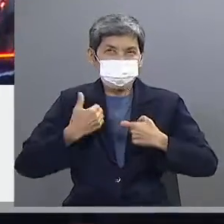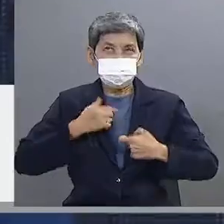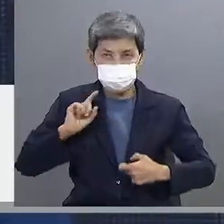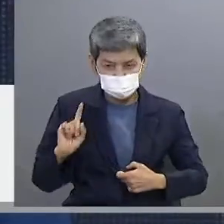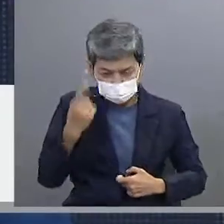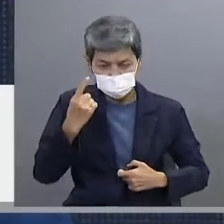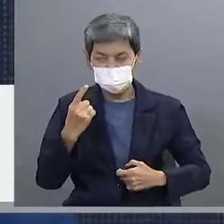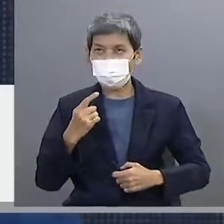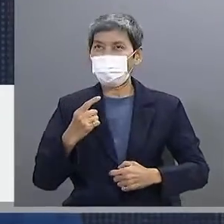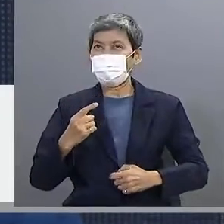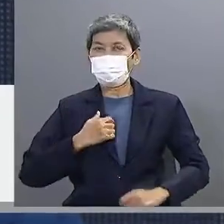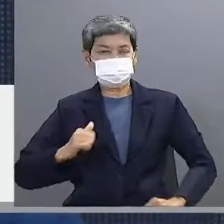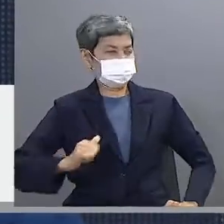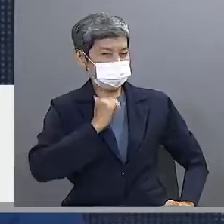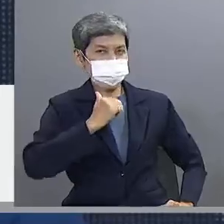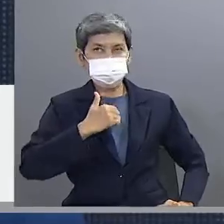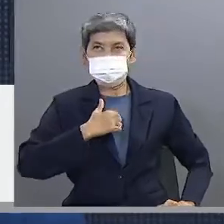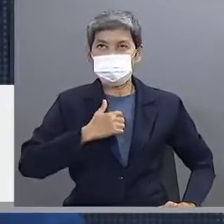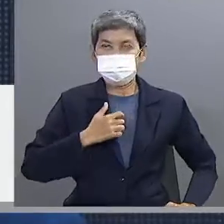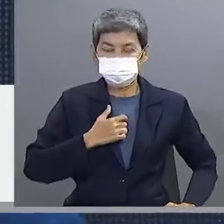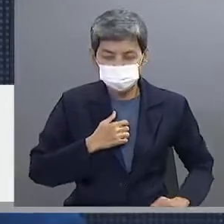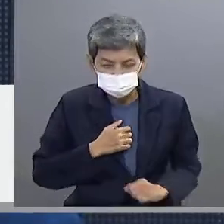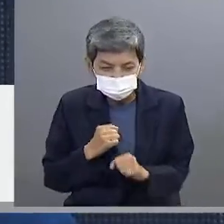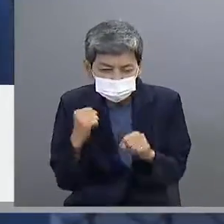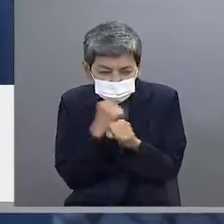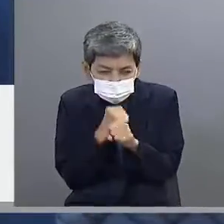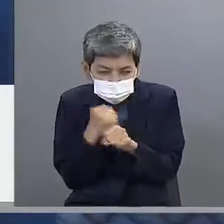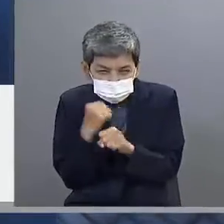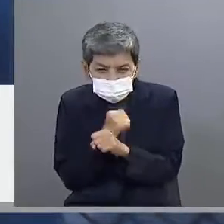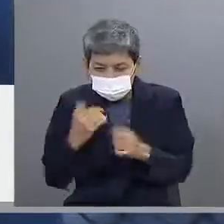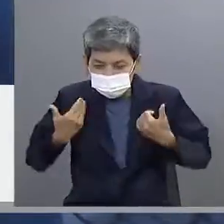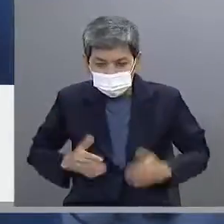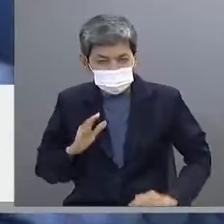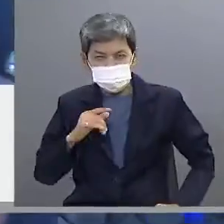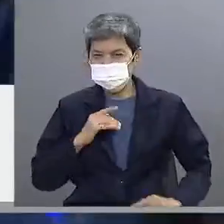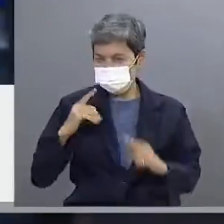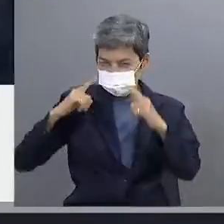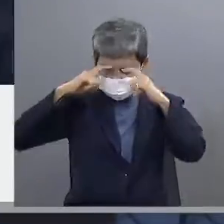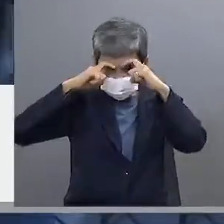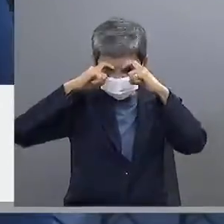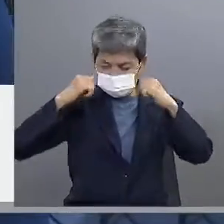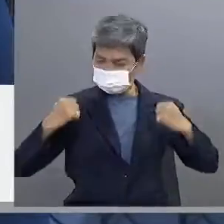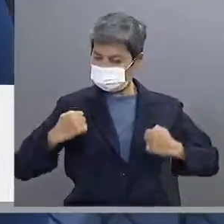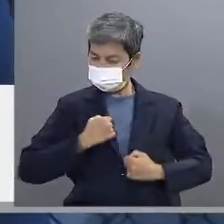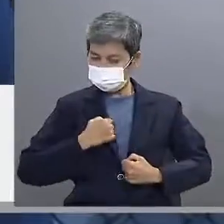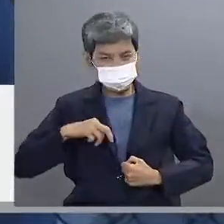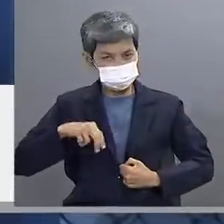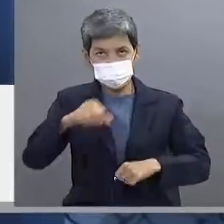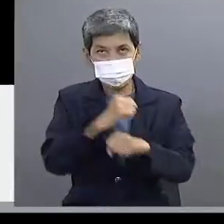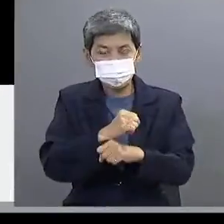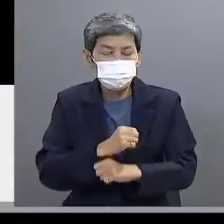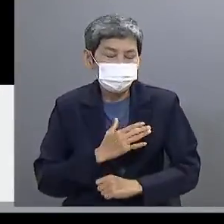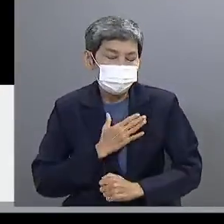เฟียซะแล้วครับก็เลยต้องทำการบ้านเยอะทั้งเรื่องของบุคลิกแล้วก็ทักษะการ acting ครับซึ่งก็ทั้งตื่นเต้นแล้วก็กดดันไ